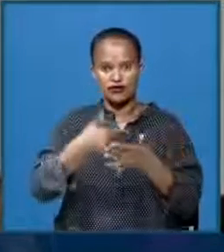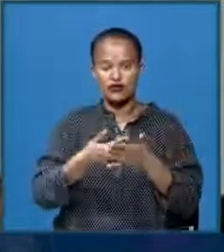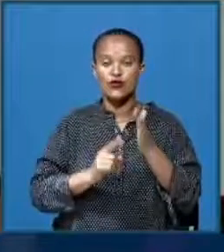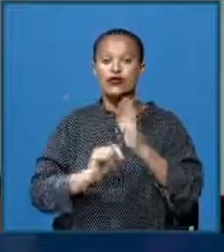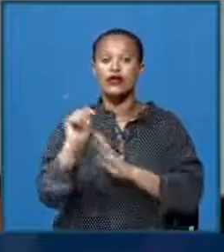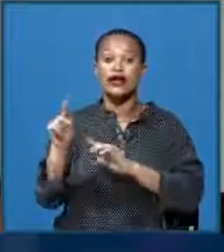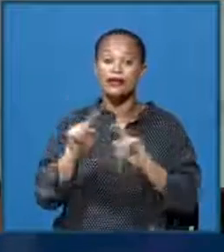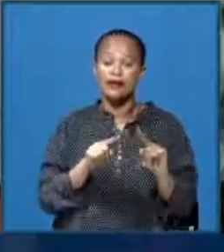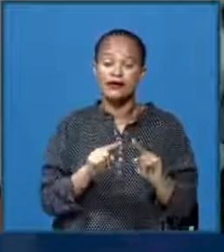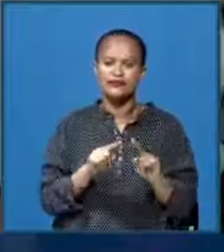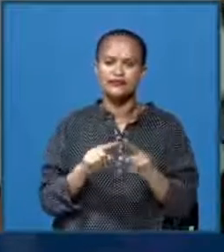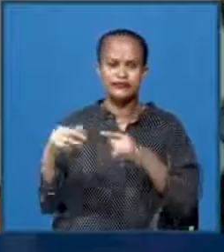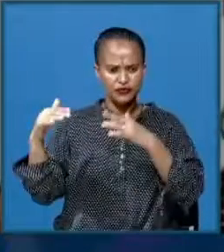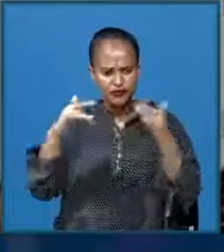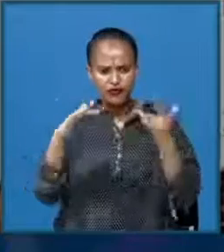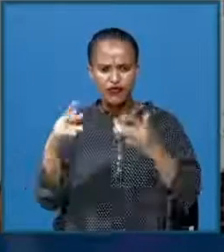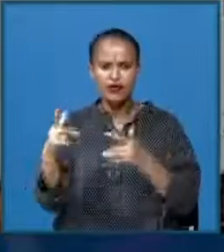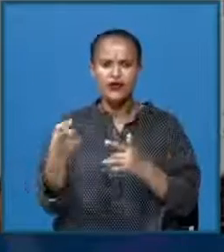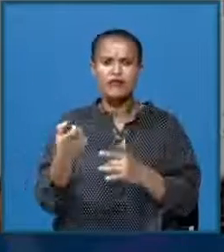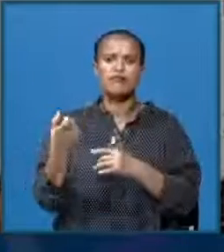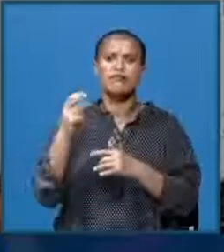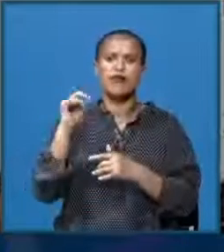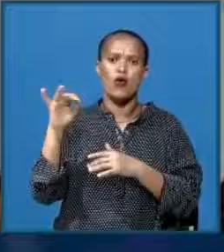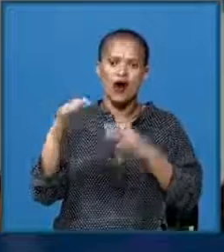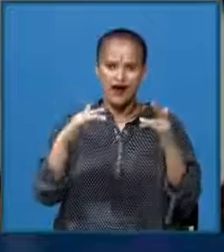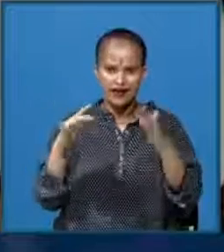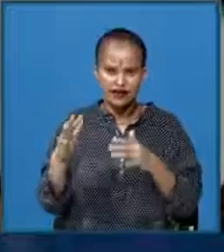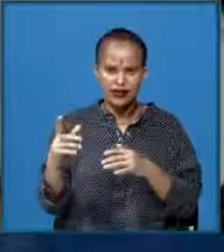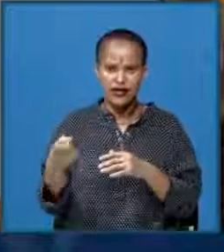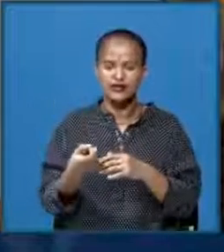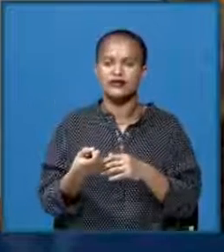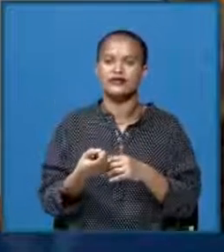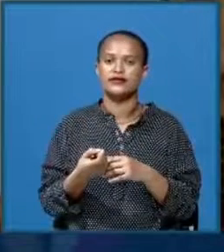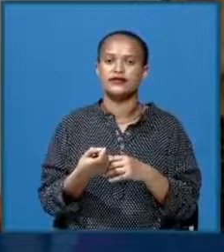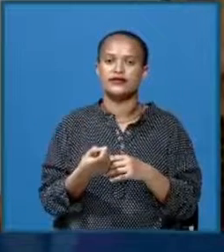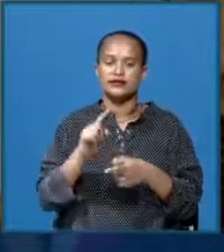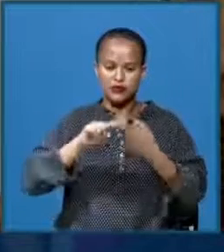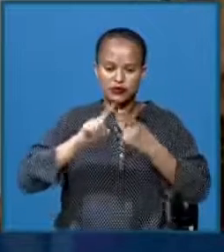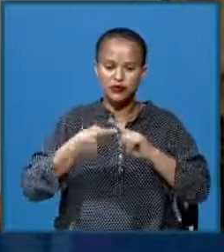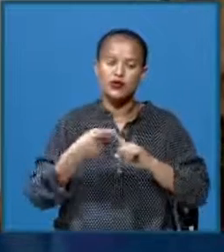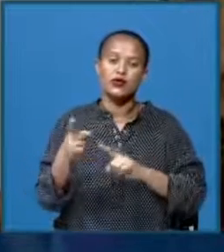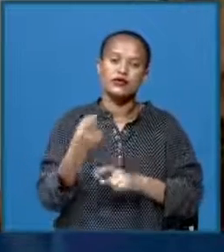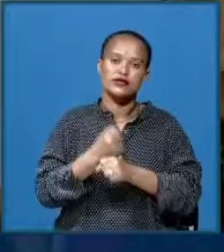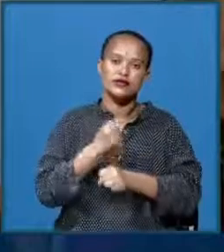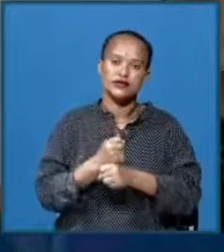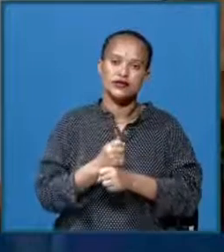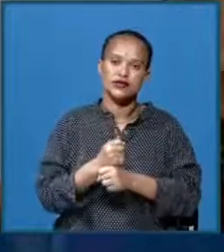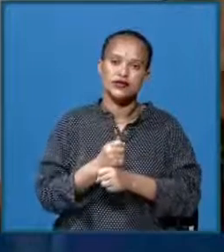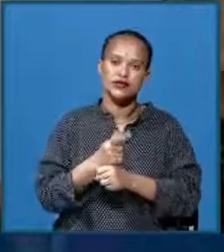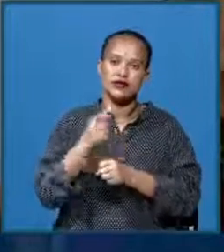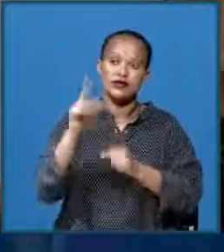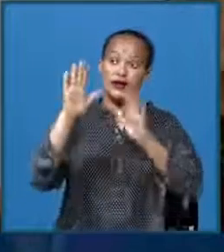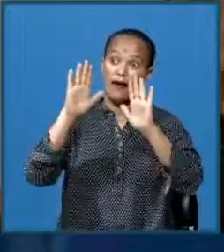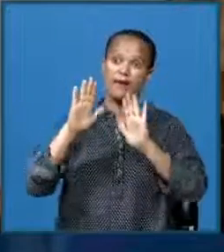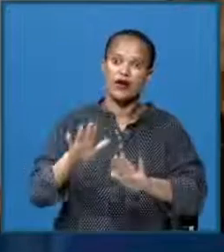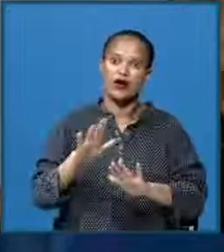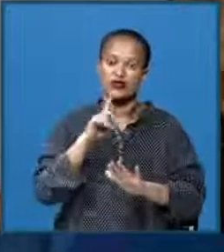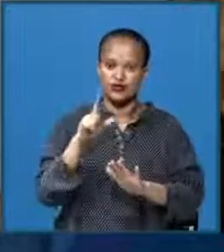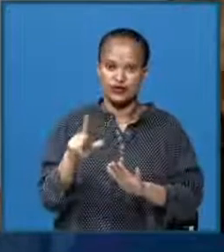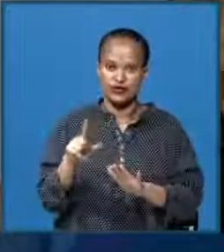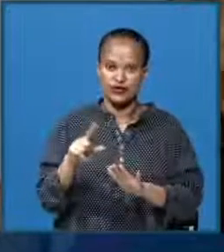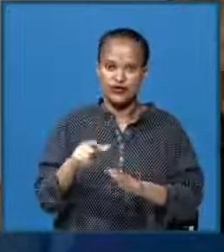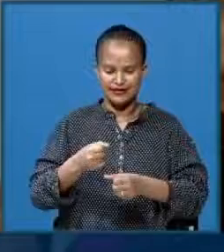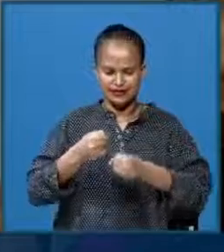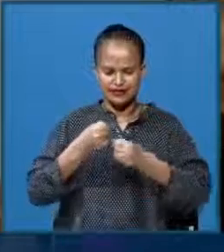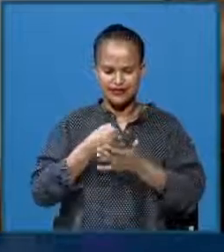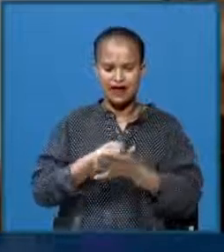ድማ ተዋጋእቲ ኮይነን መዋጋእቲ ኮይነን ምስ ብፆተን ኮይነን ዝሰርሕኦ ዘለዋ ተጋድሎ ተኣምራዊ እዩ።